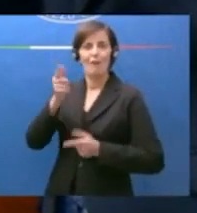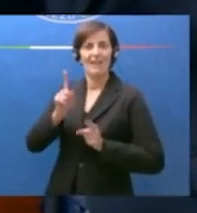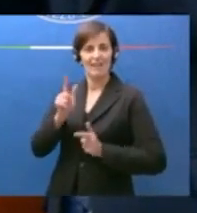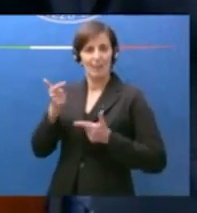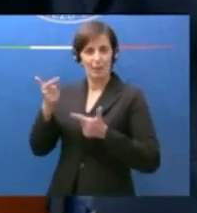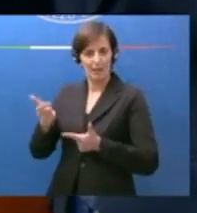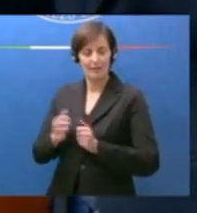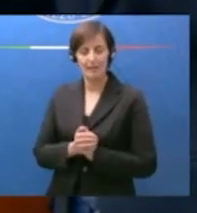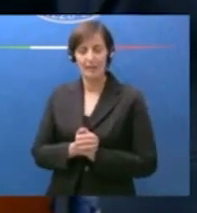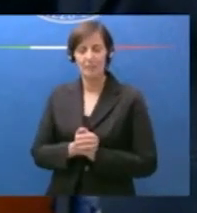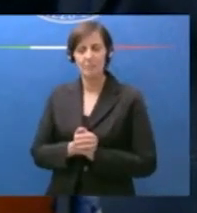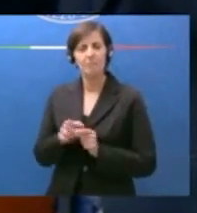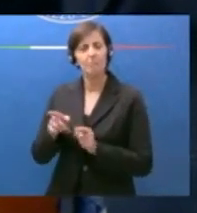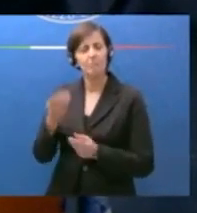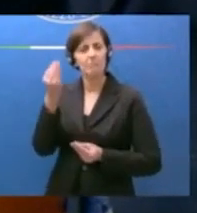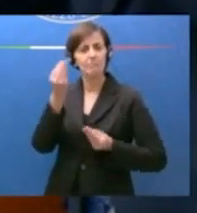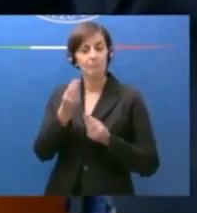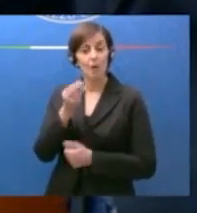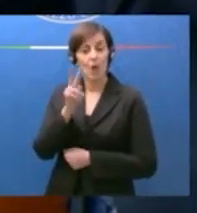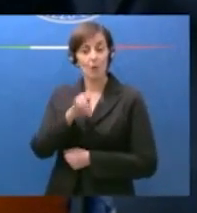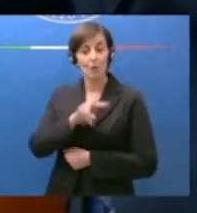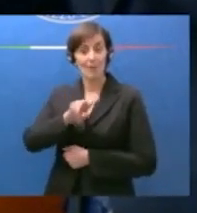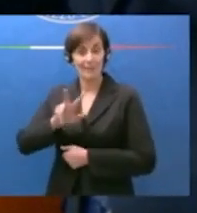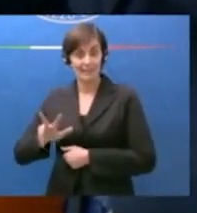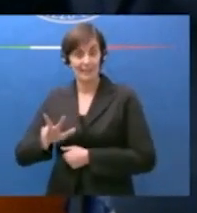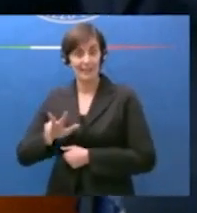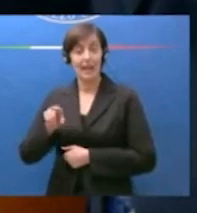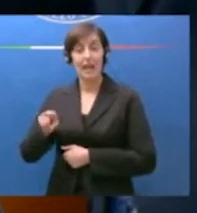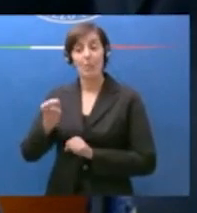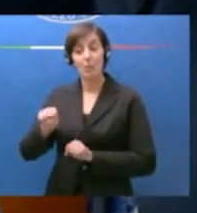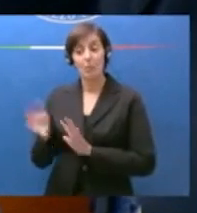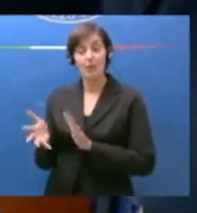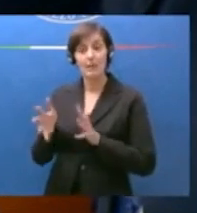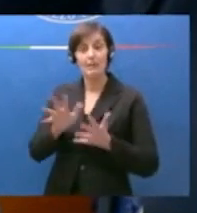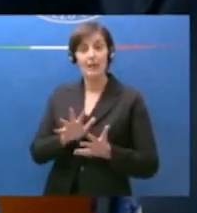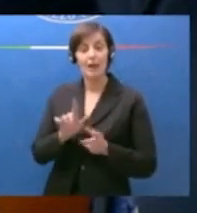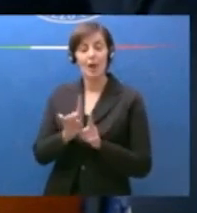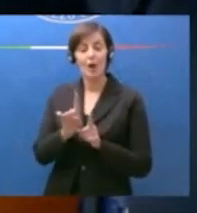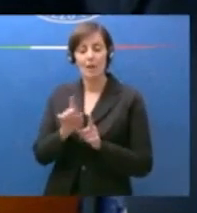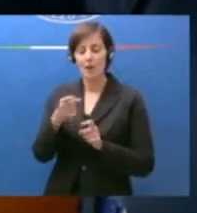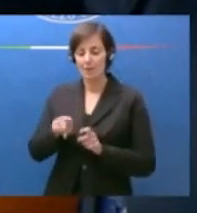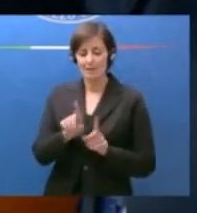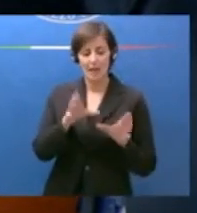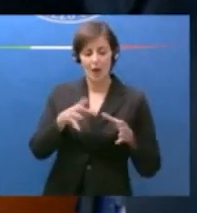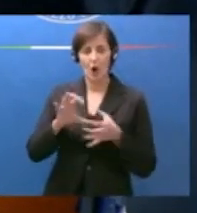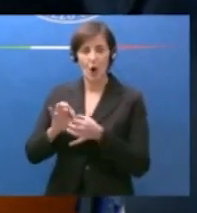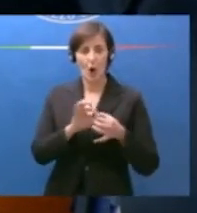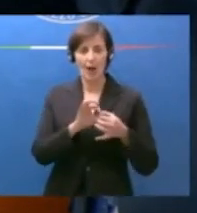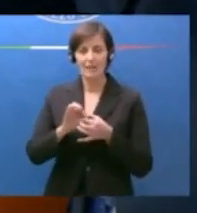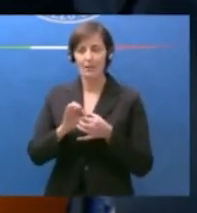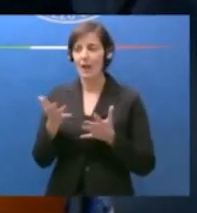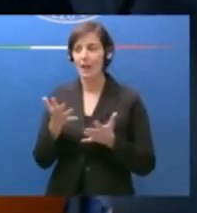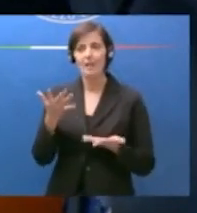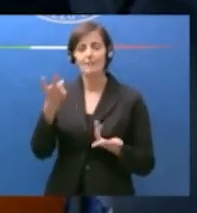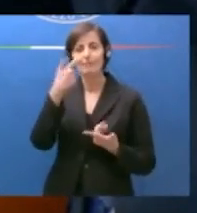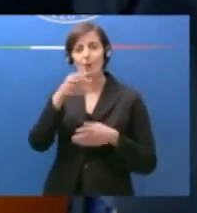esclude che nel 2023 possa essere il federatore di questo, diciamo, di questa coalizione che possa che può nascere